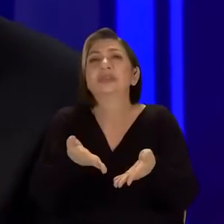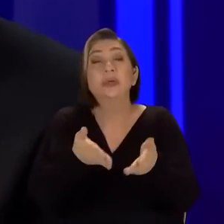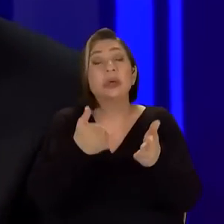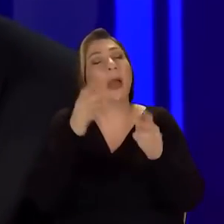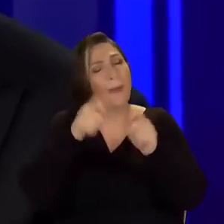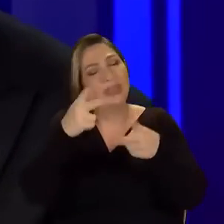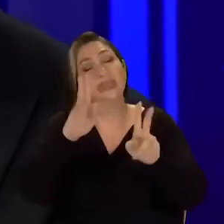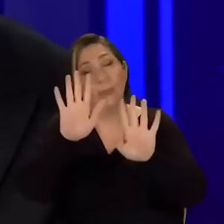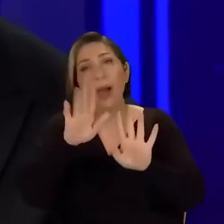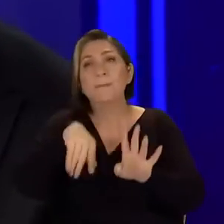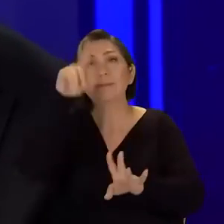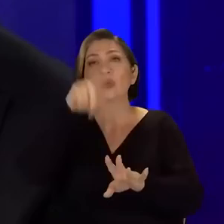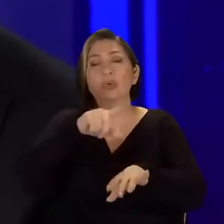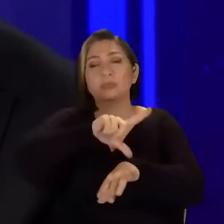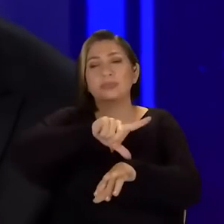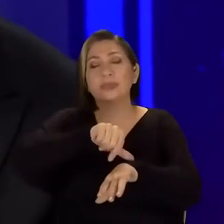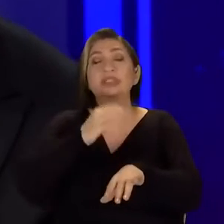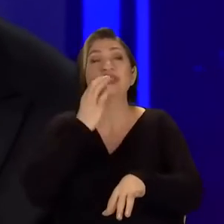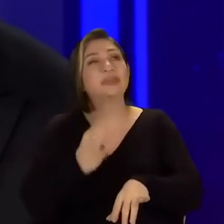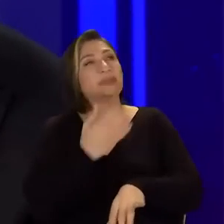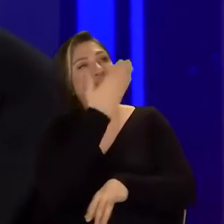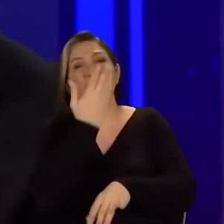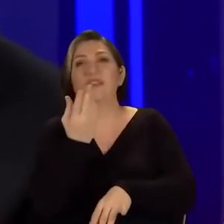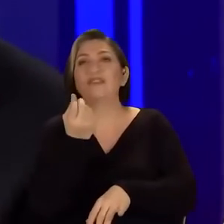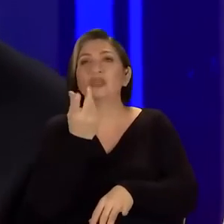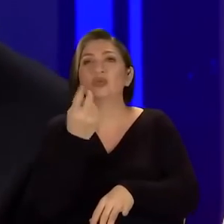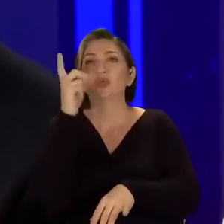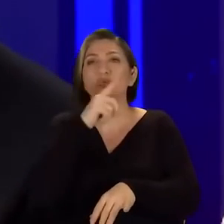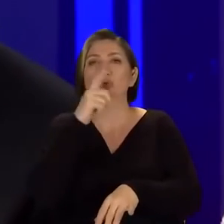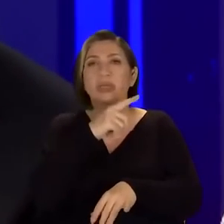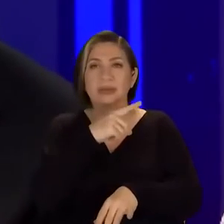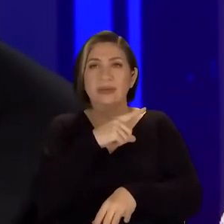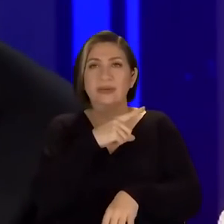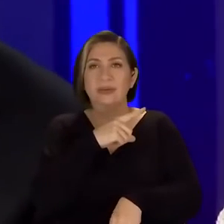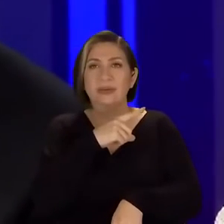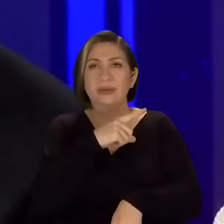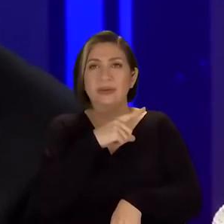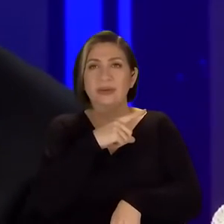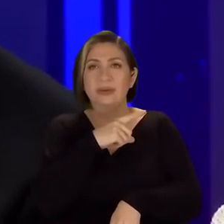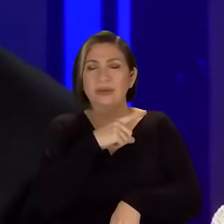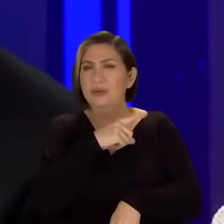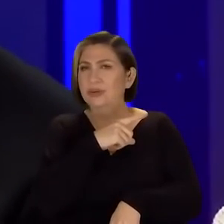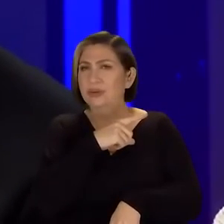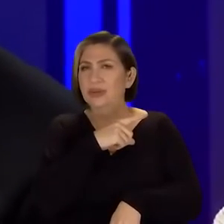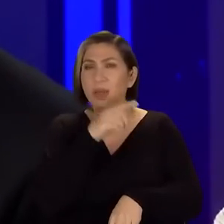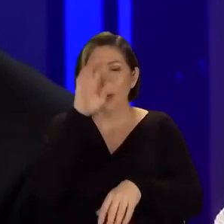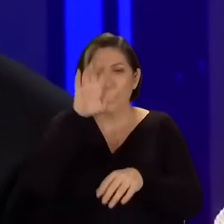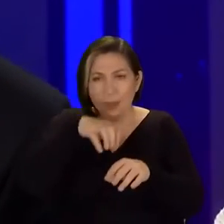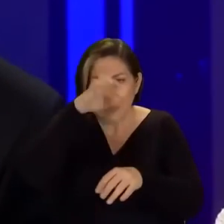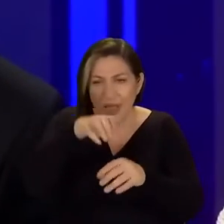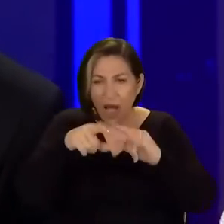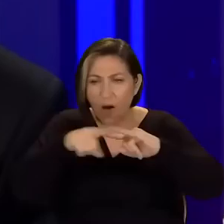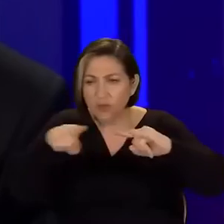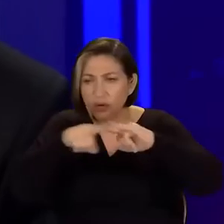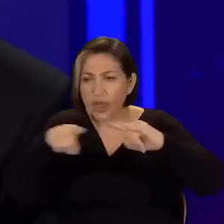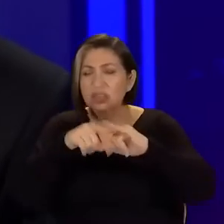olarak yapabiliriz. Yani bir gün... O işte Çin'de mesela şimdi virüs yüzünden bütün mining, işte o madencilik havuzlarının